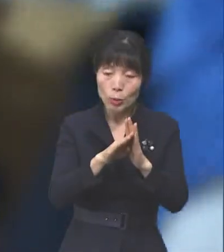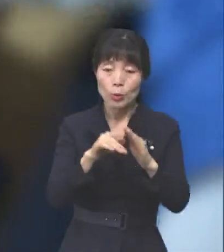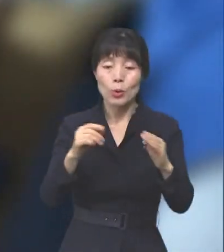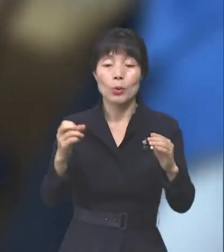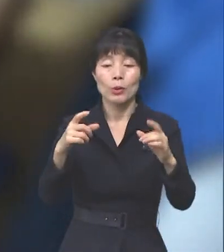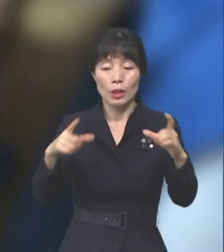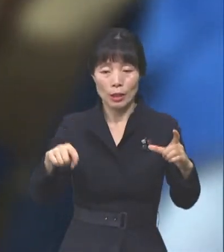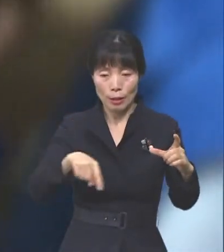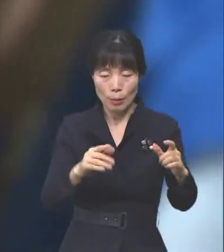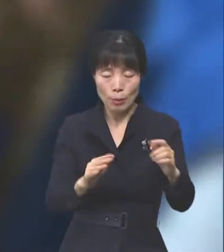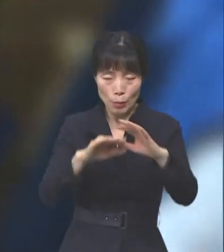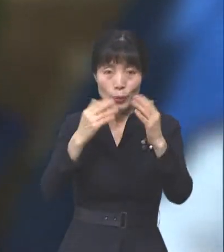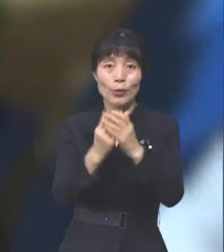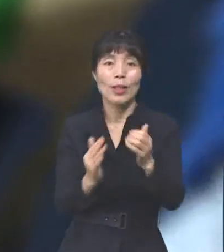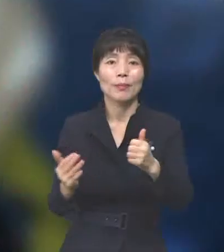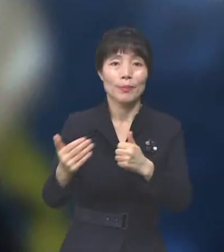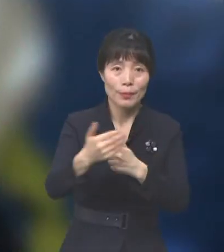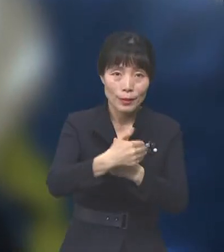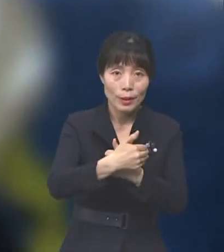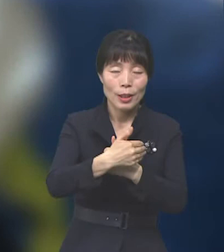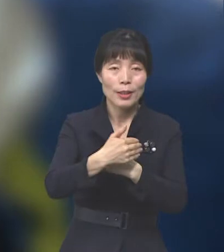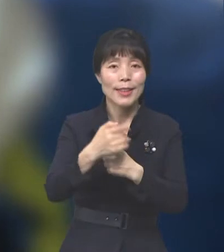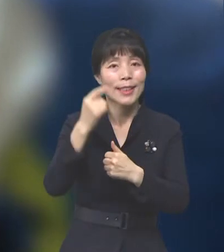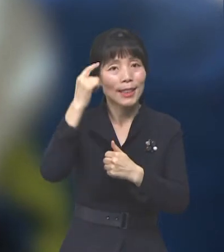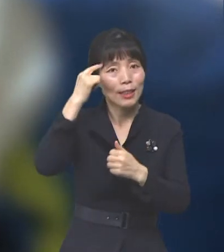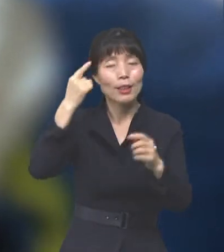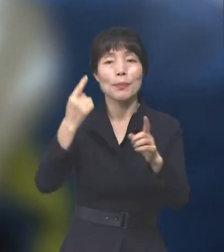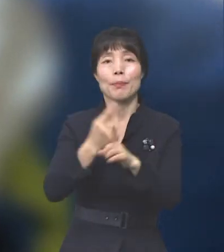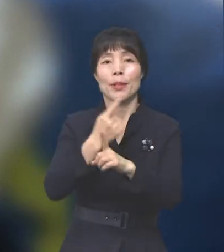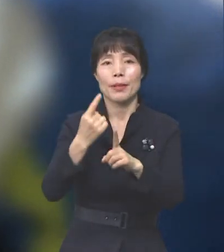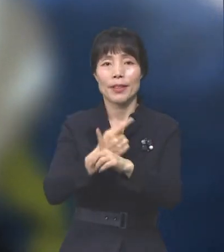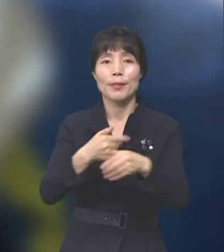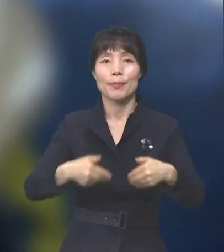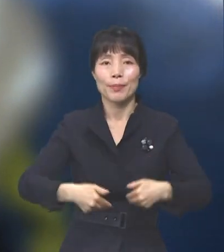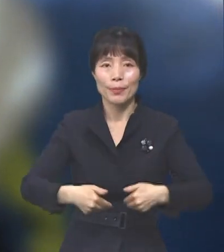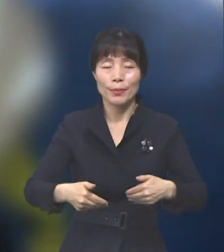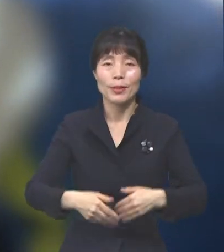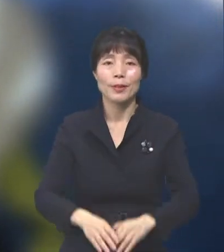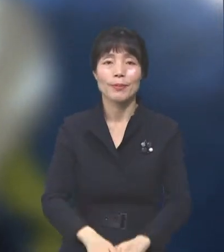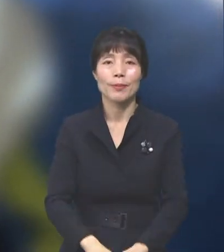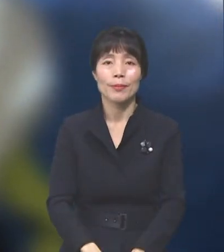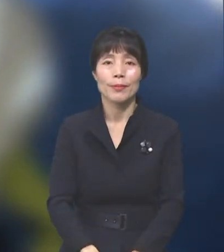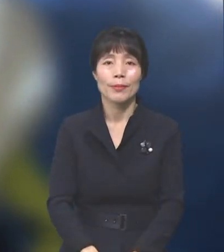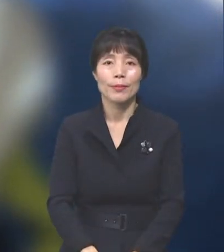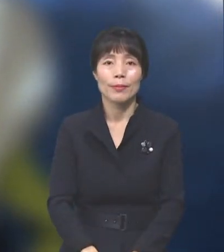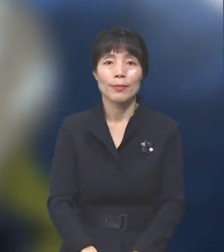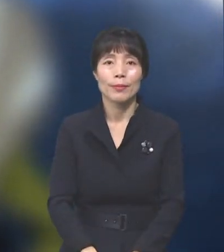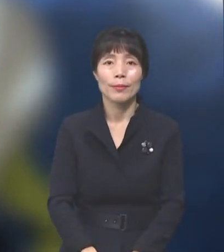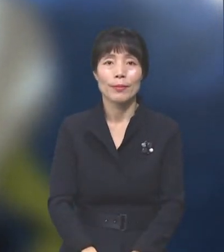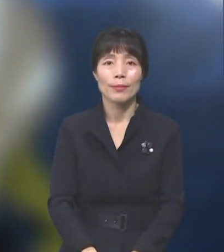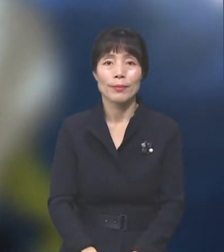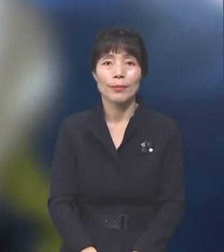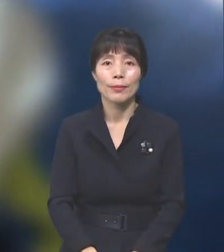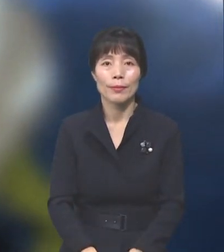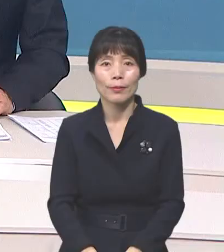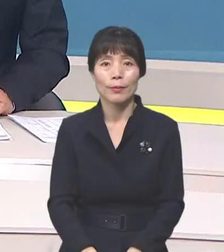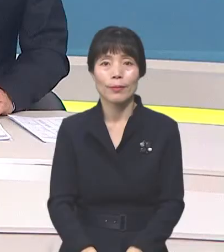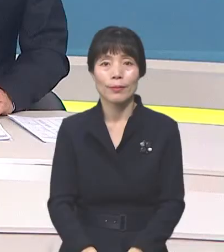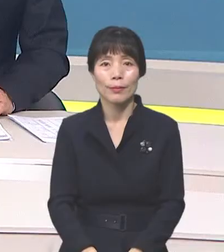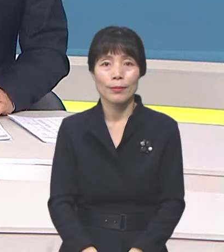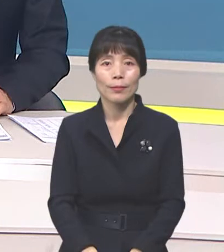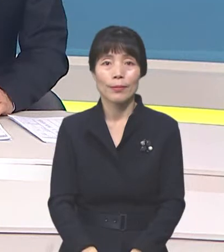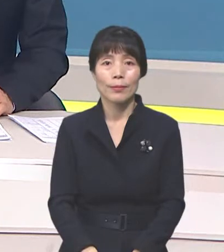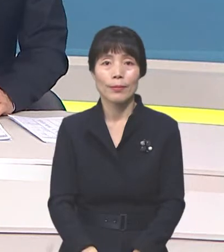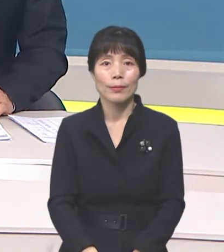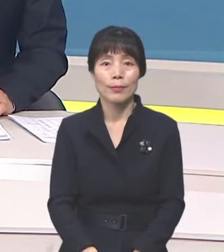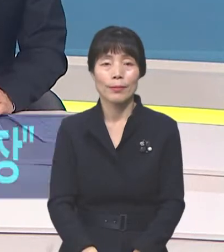전체가 이들을 함께 책임져야 한다는 인식 변화가 필요할 때입니다. 티브로드 뉴스 김지영입니다.